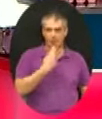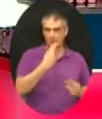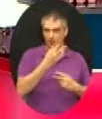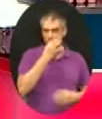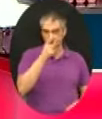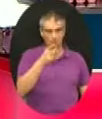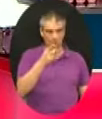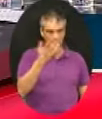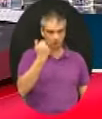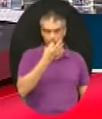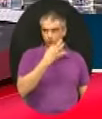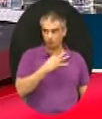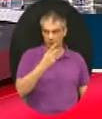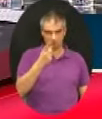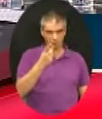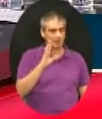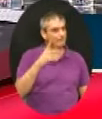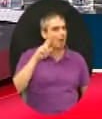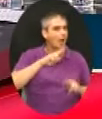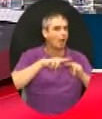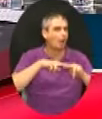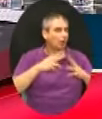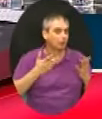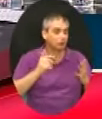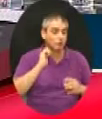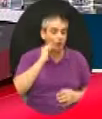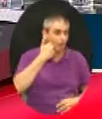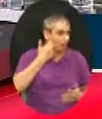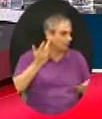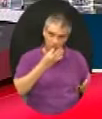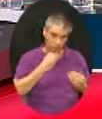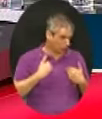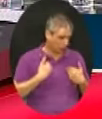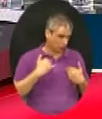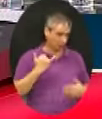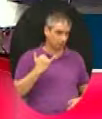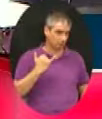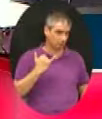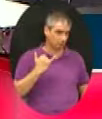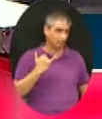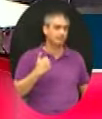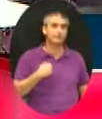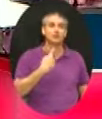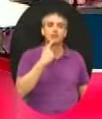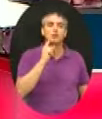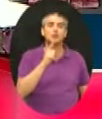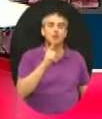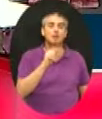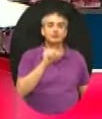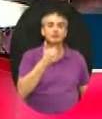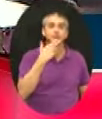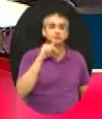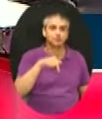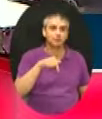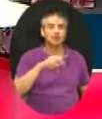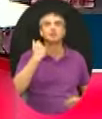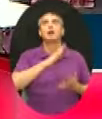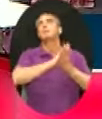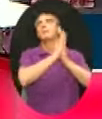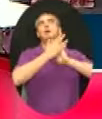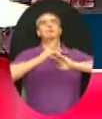השאלה ששאלת אותה, לגבי מה יהיה אחרי זה, יום אחרי, אתה לא שאלת אותי, נכון? אוקיי, אז אני אומר לך, קודם כל בישראל יהיה